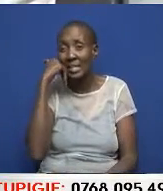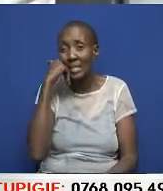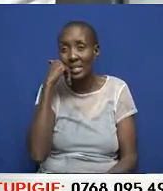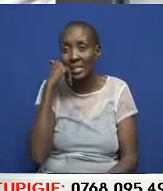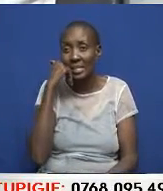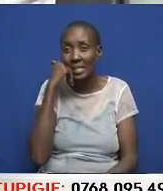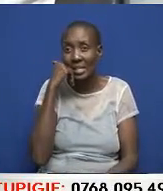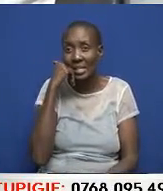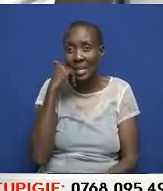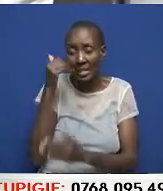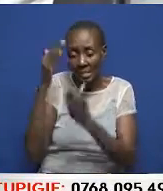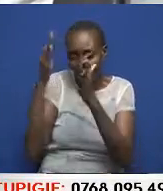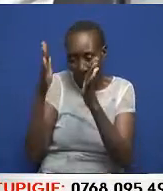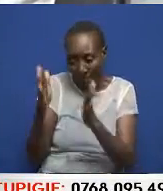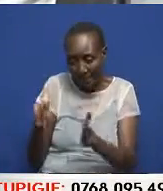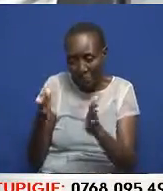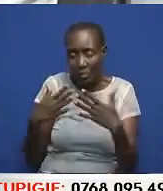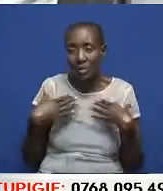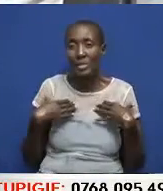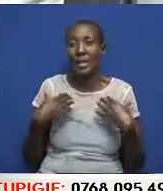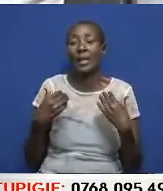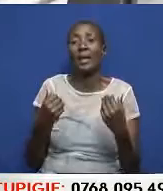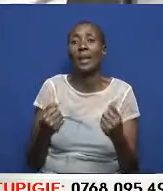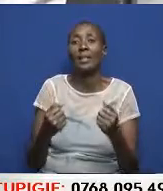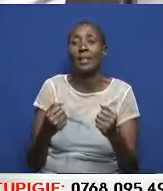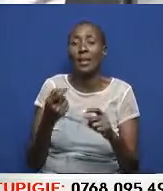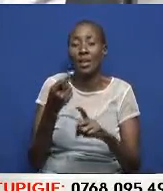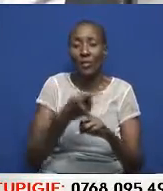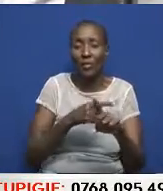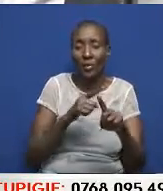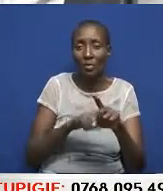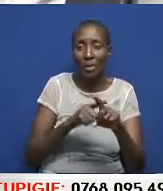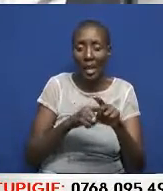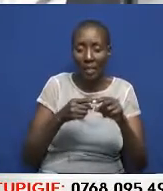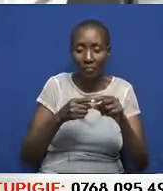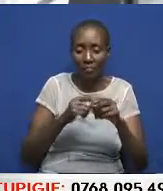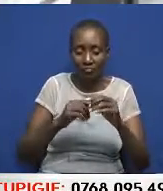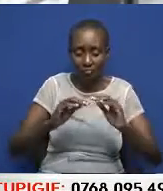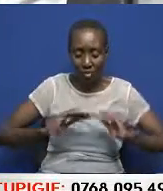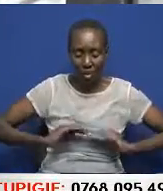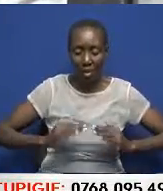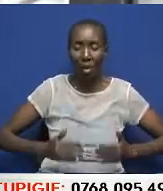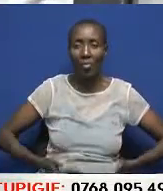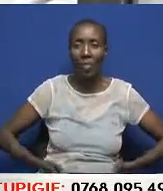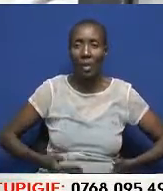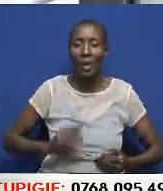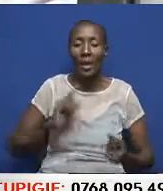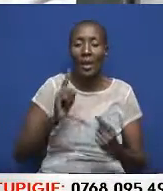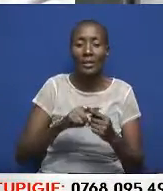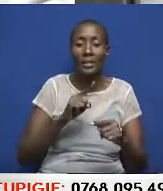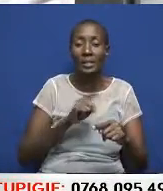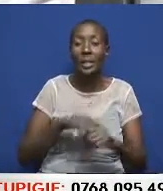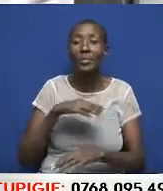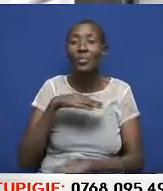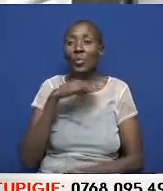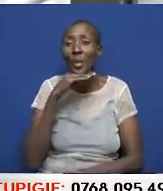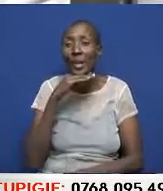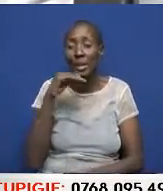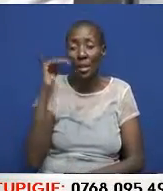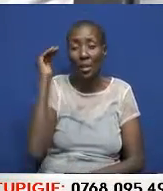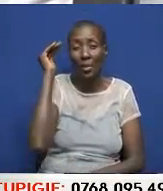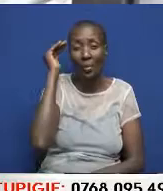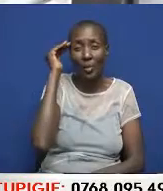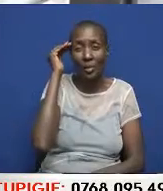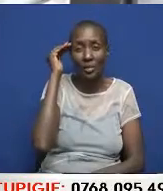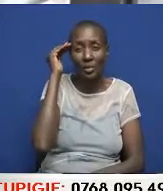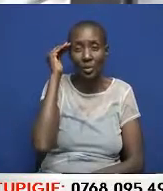being's health. Right from the time you're conceived until you die, you have your mental